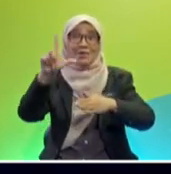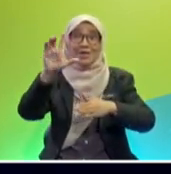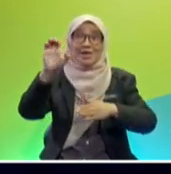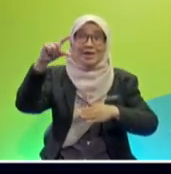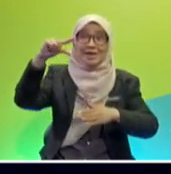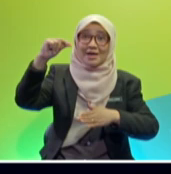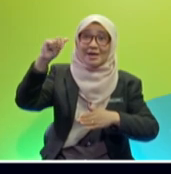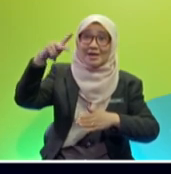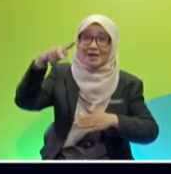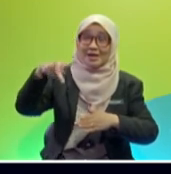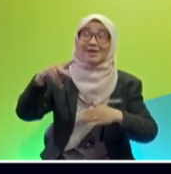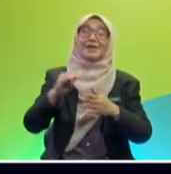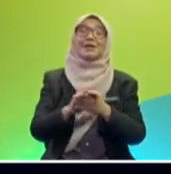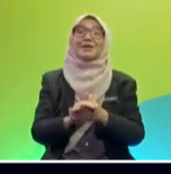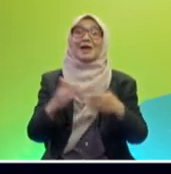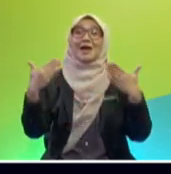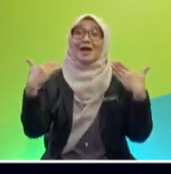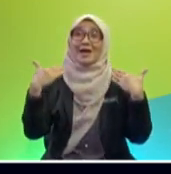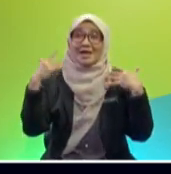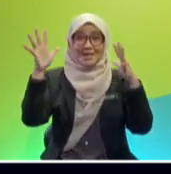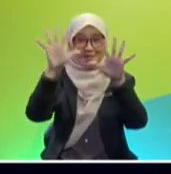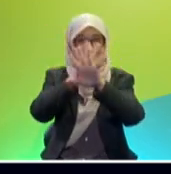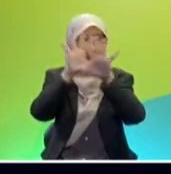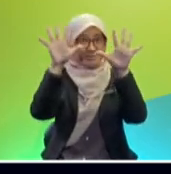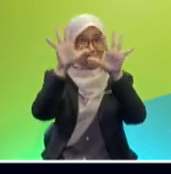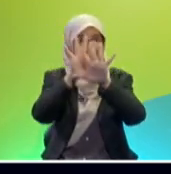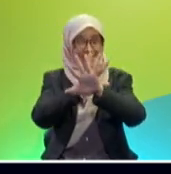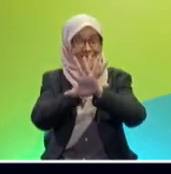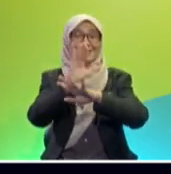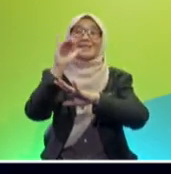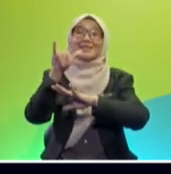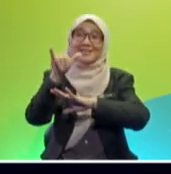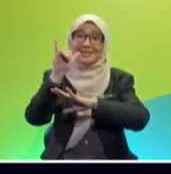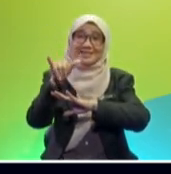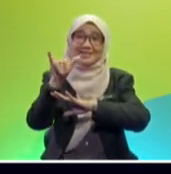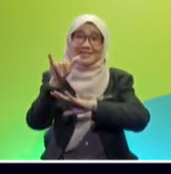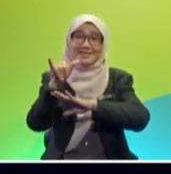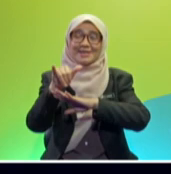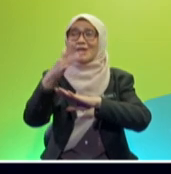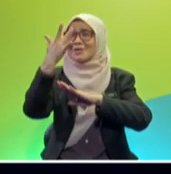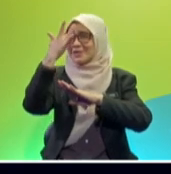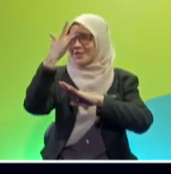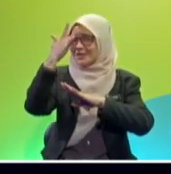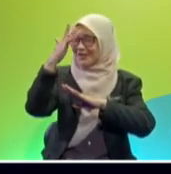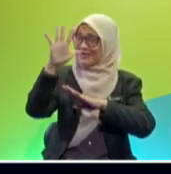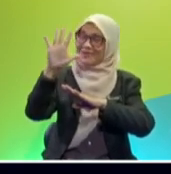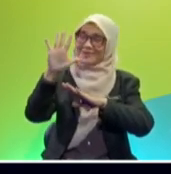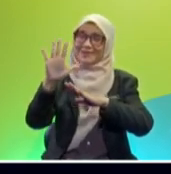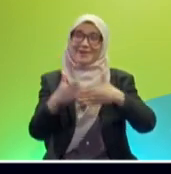Maknanya berlaku bayang-bayanglah terhasilnya. Iya, ibu. Okey, cerdiknya anak